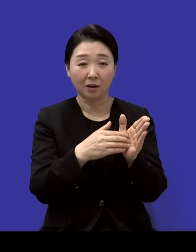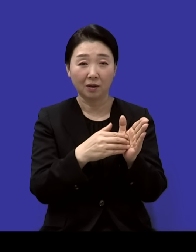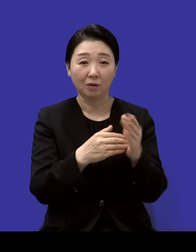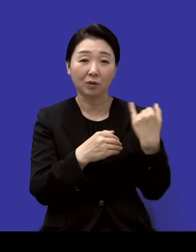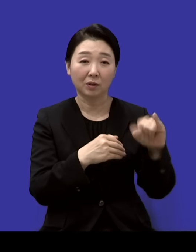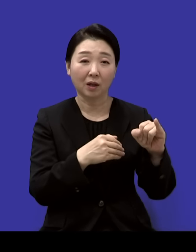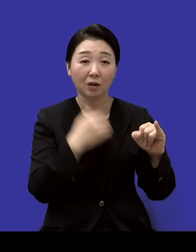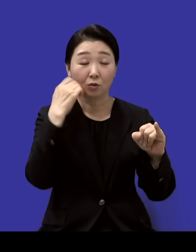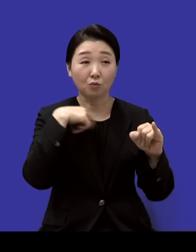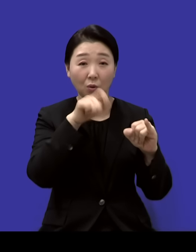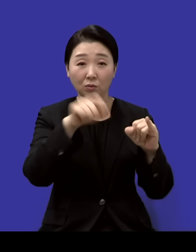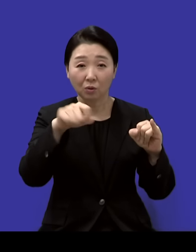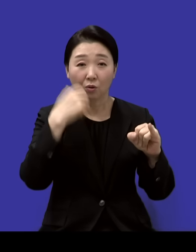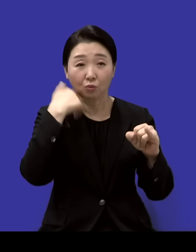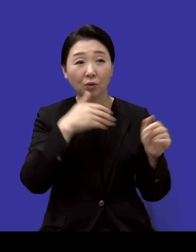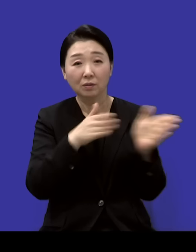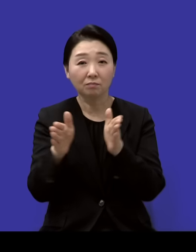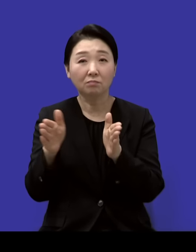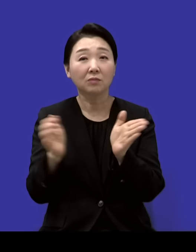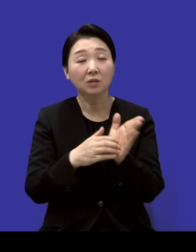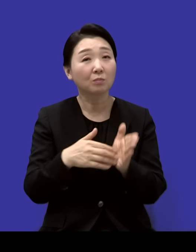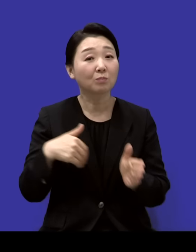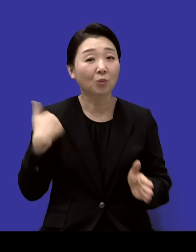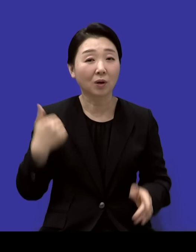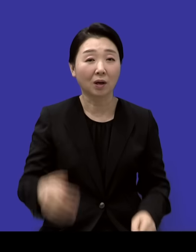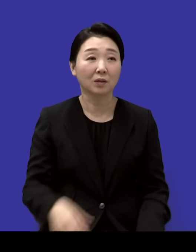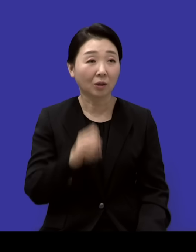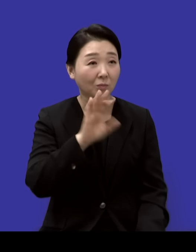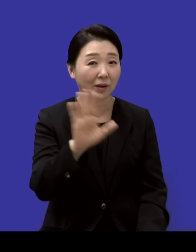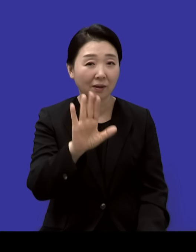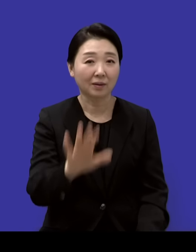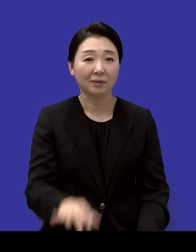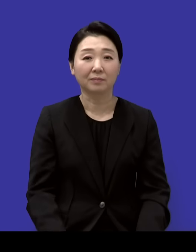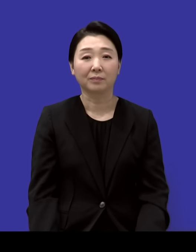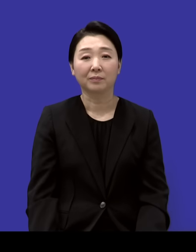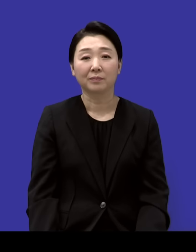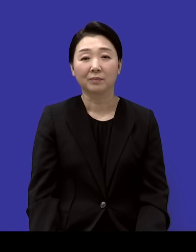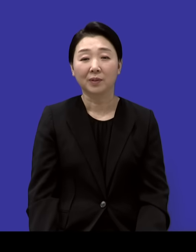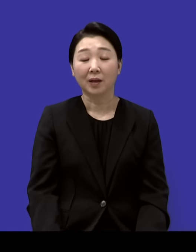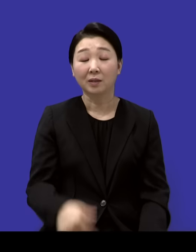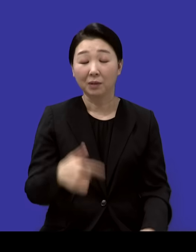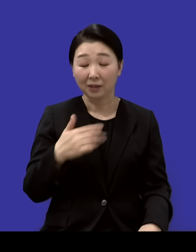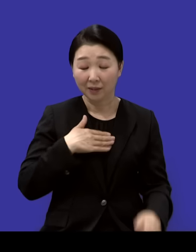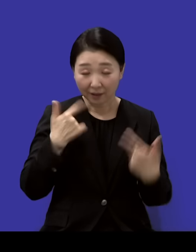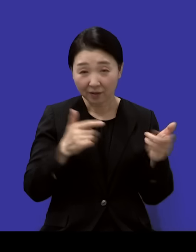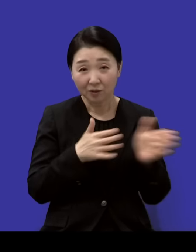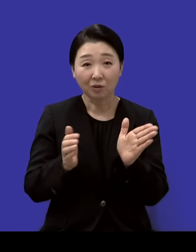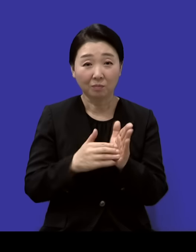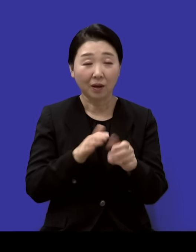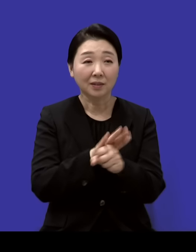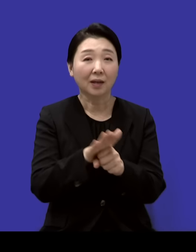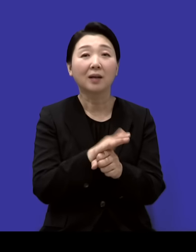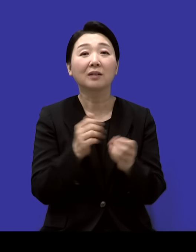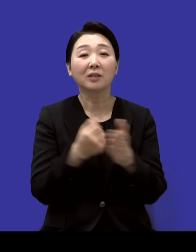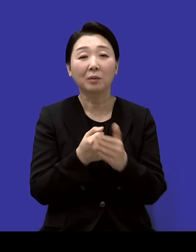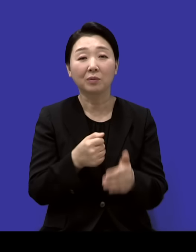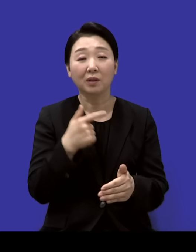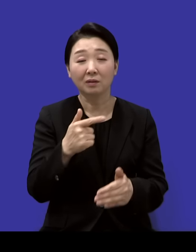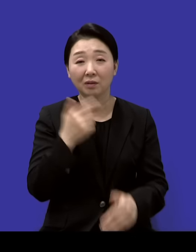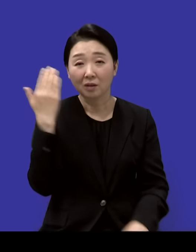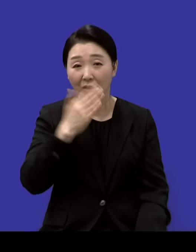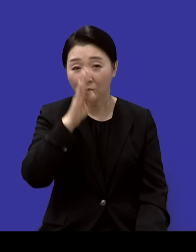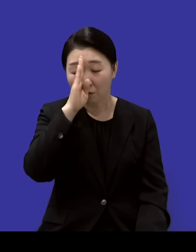아이는 누가 옷을 걸고 누가 치웠는지 몰라요. 저도 얘기를 안 하니까. 네. 근데 늘 치워놔요, 제가. 네. 사랑으로. 어. 그